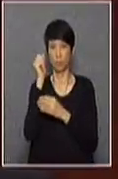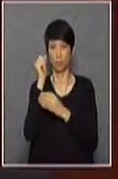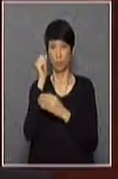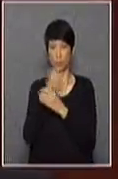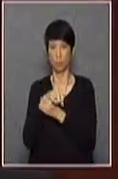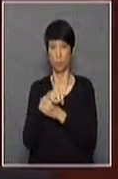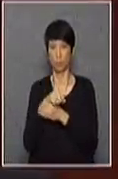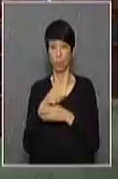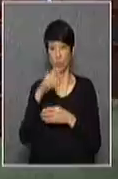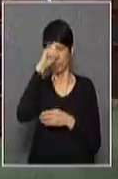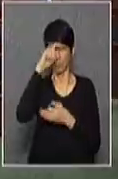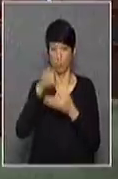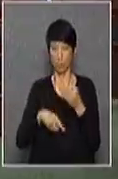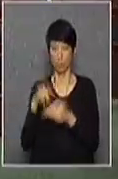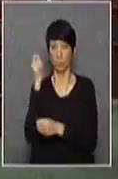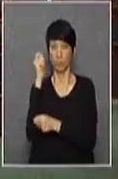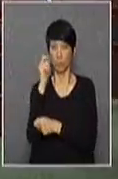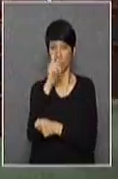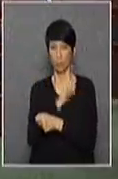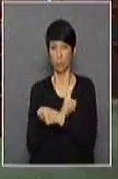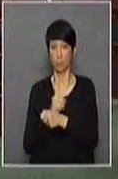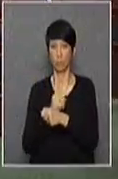議員要求記名表決，表決鐘響一分鐘。